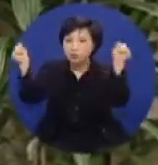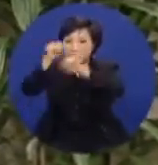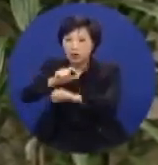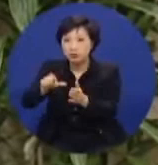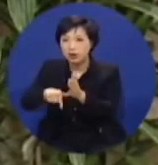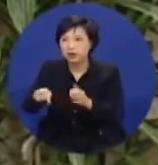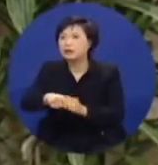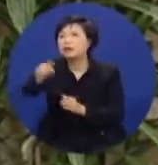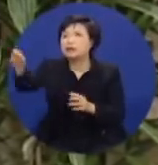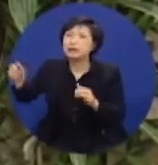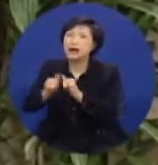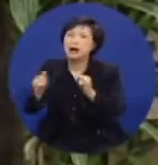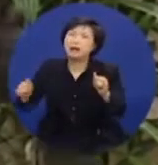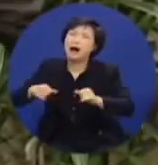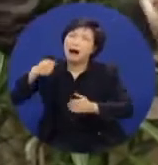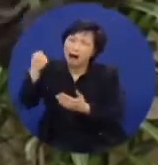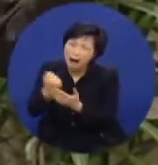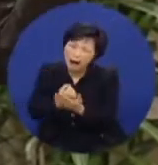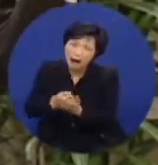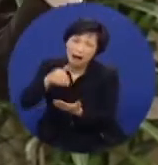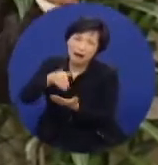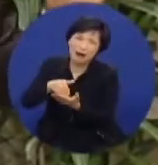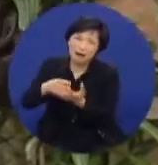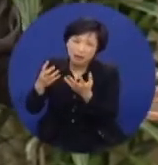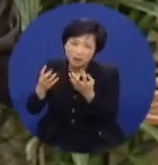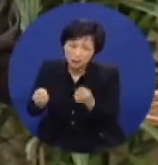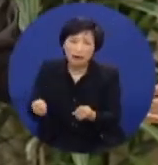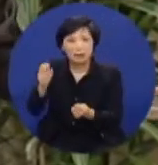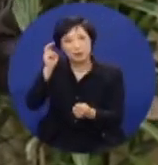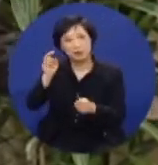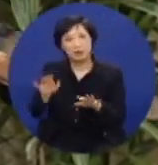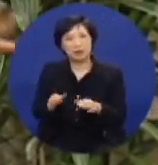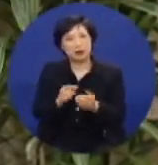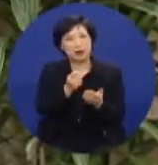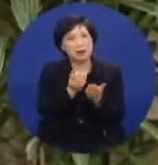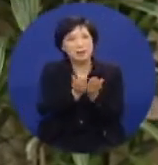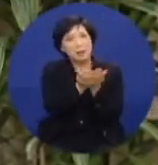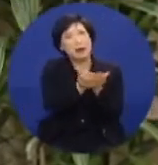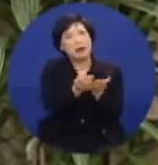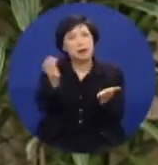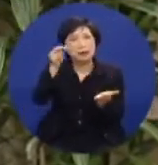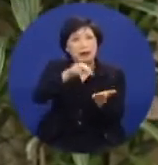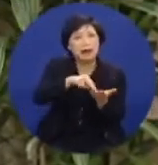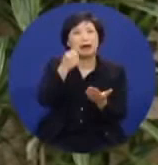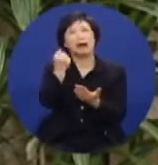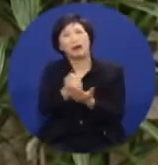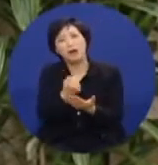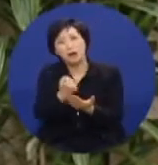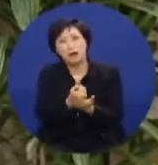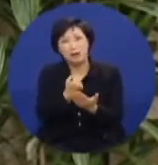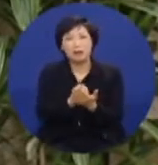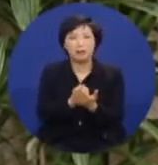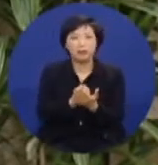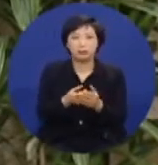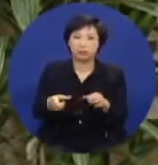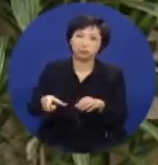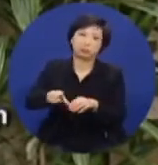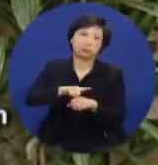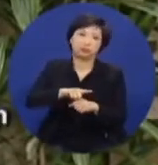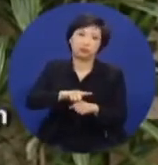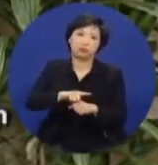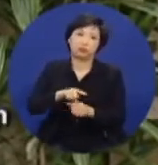얼마나 몸부림 춥고 수 그때 페탈 꼴 그때 방주 8 걸 소용없소